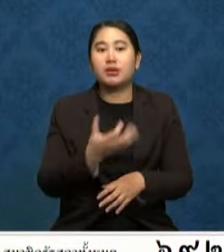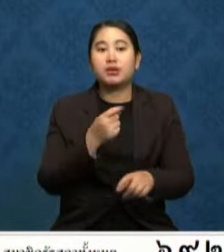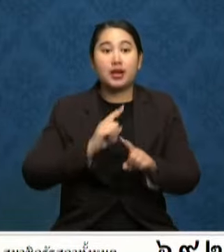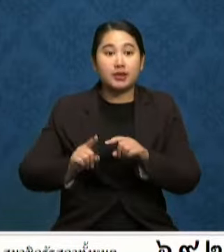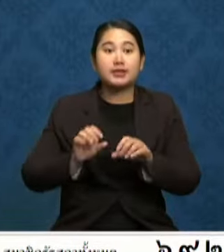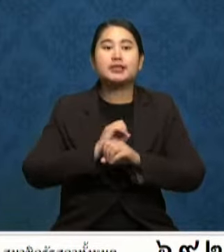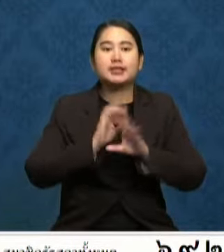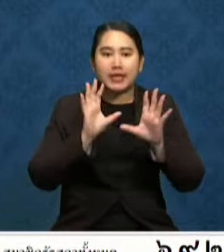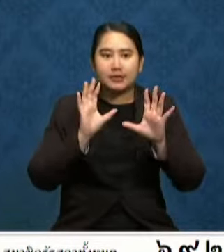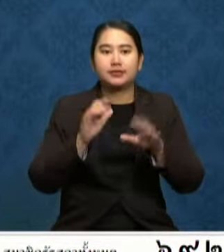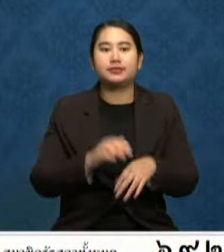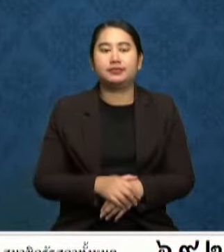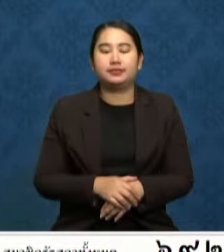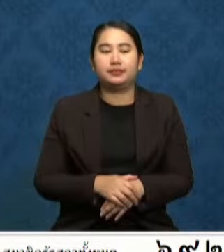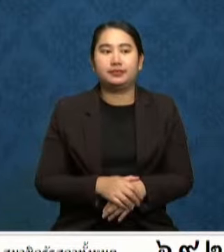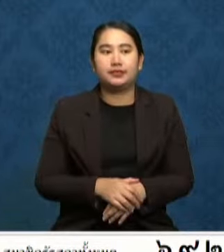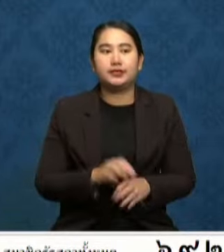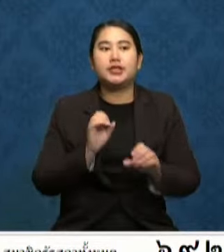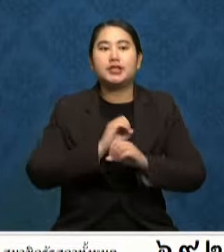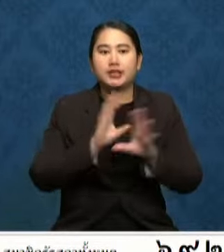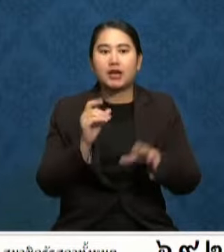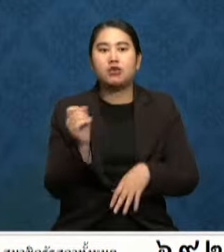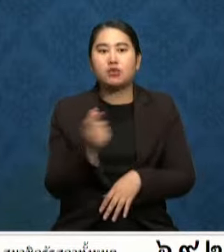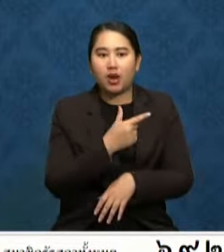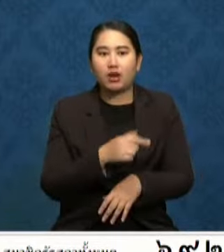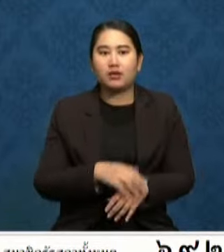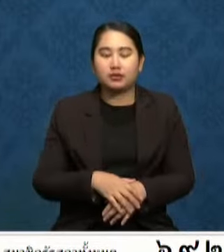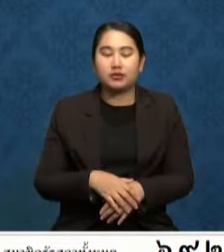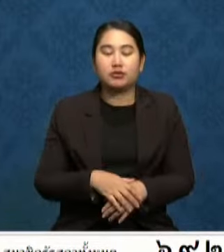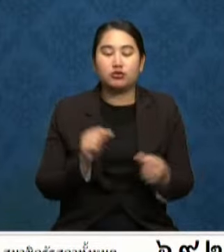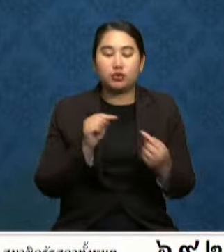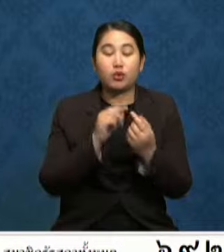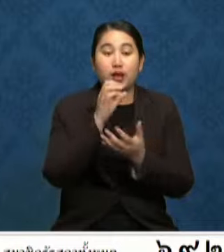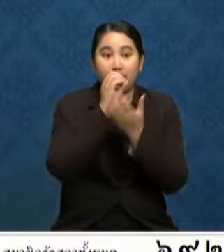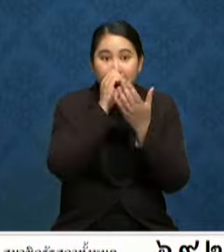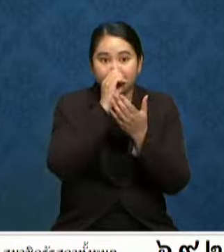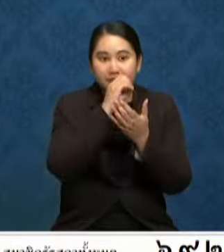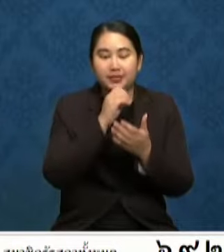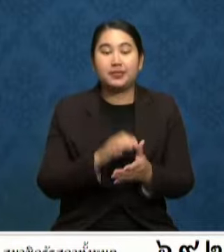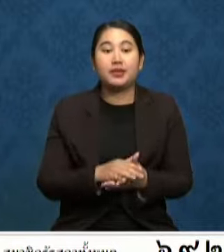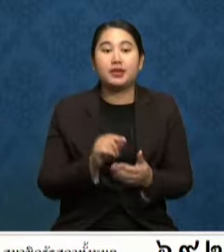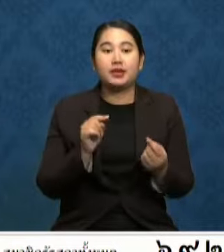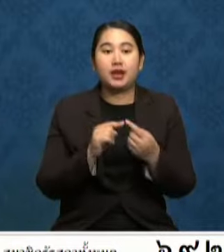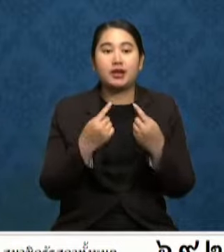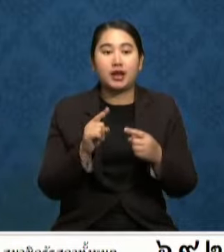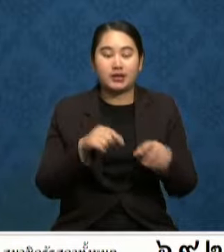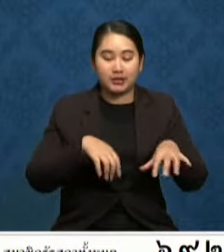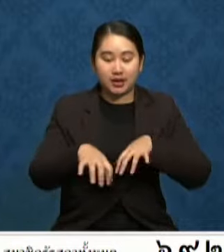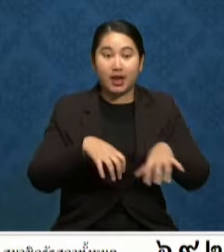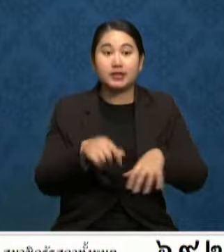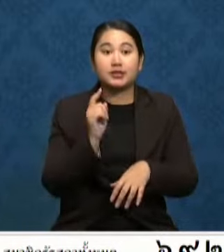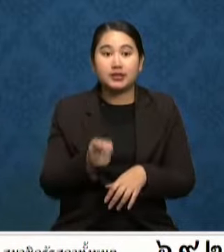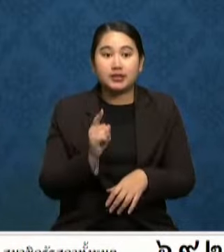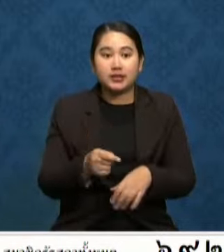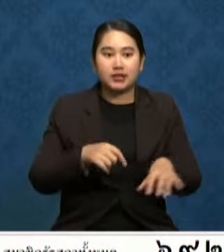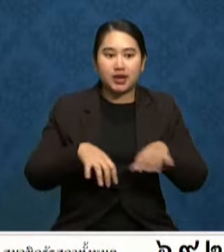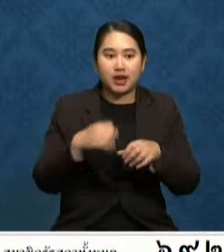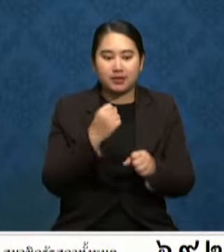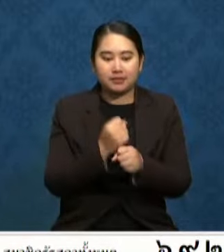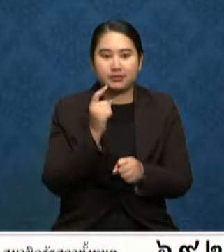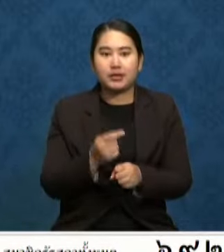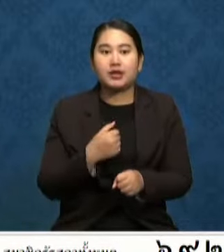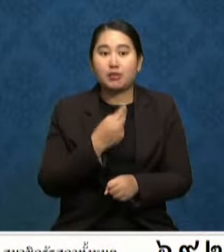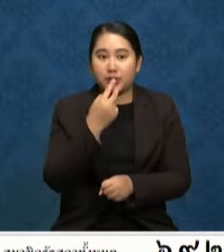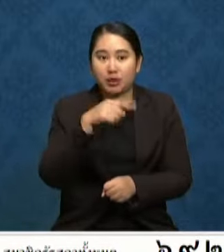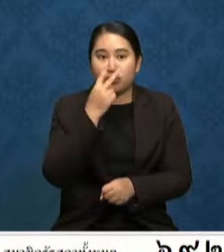ชัดอยู่อันนี้ผมวาเขียนชัดกาทกรถบาด้วยเรื่อยสิบทิตก็ลือแตว่าการบริหารจรๆกั ทำจจะได้ไหม